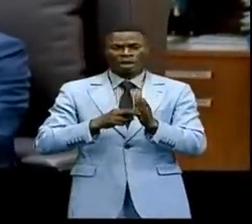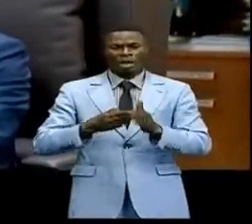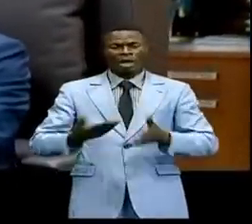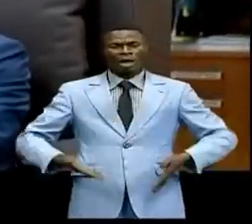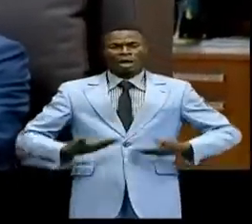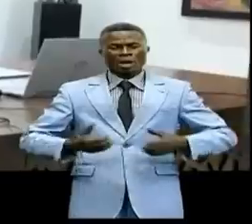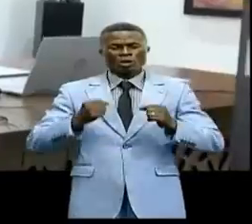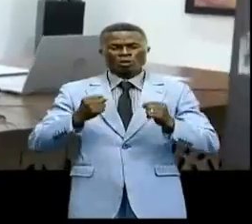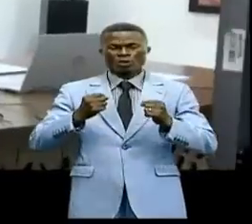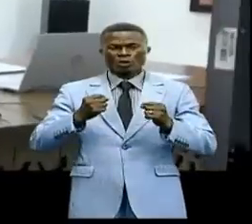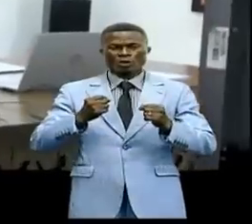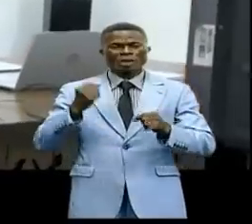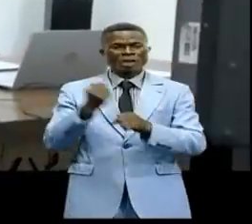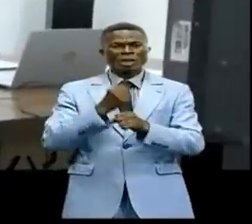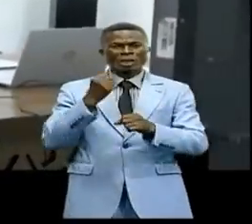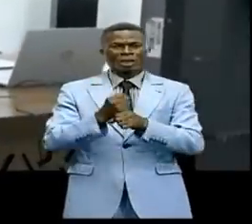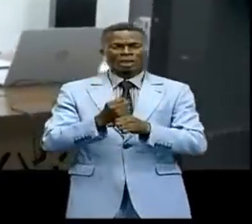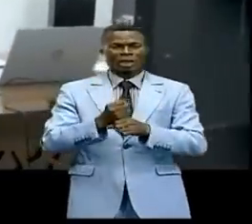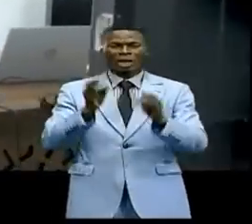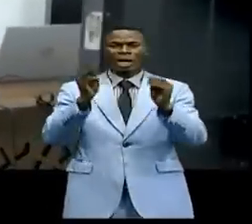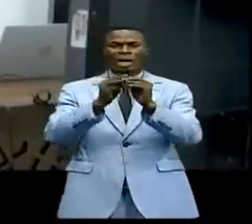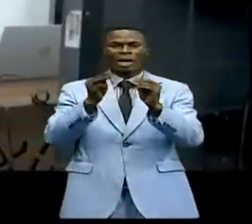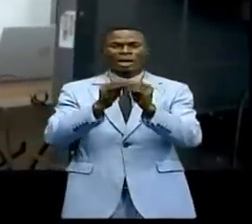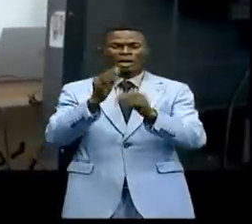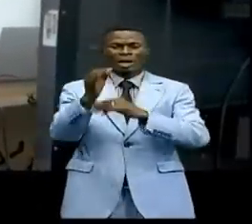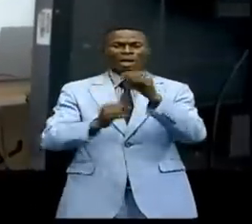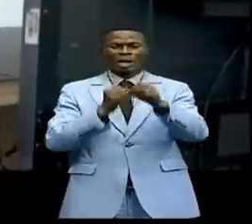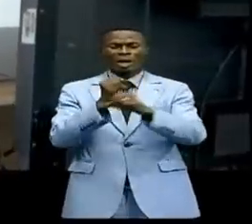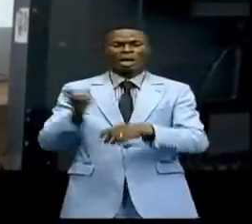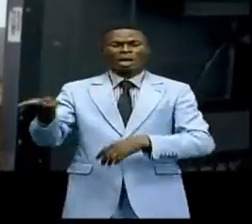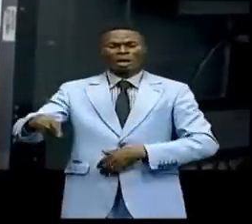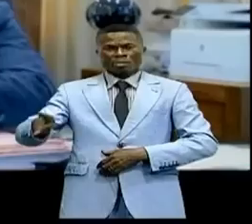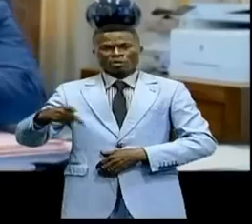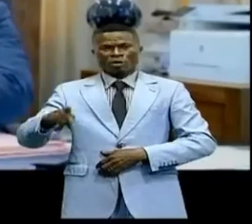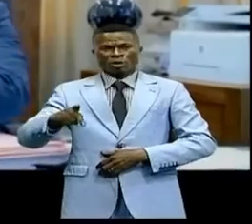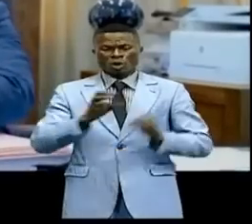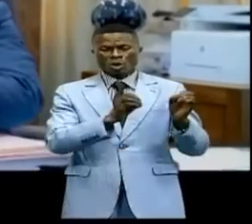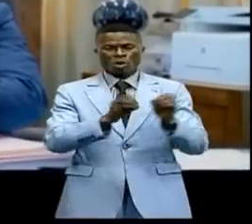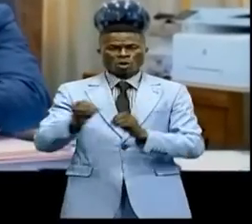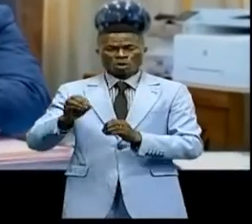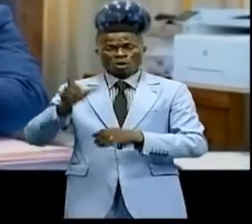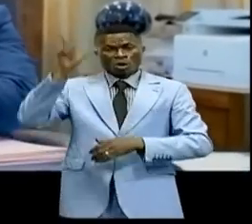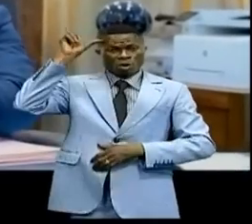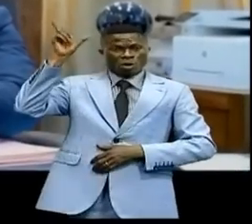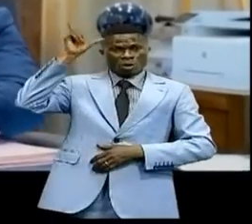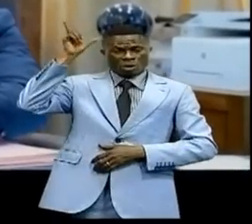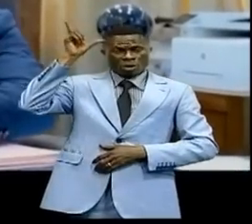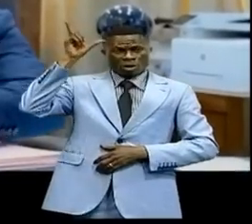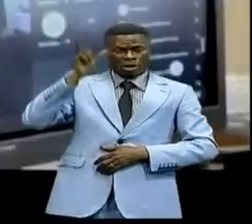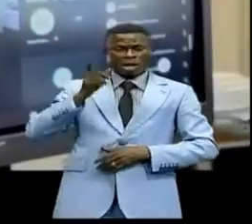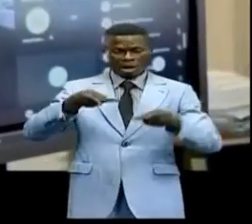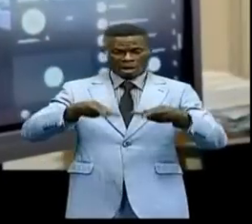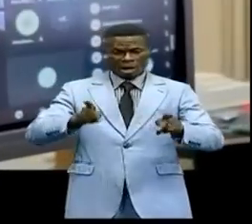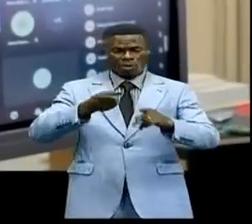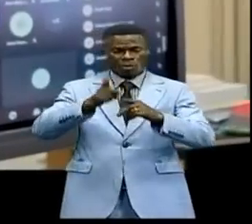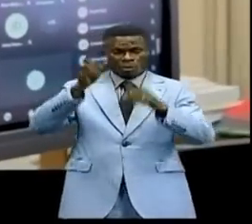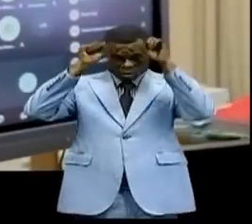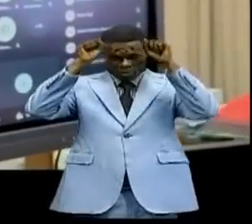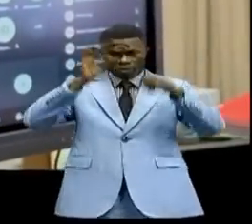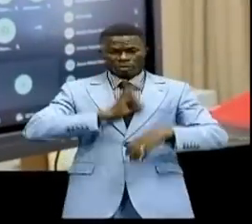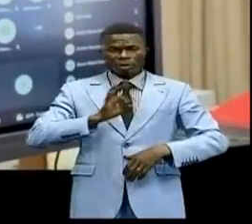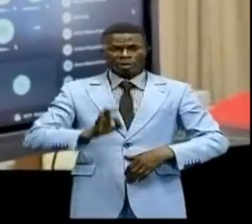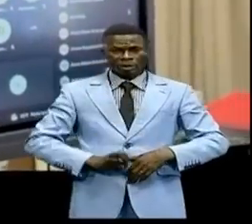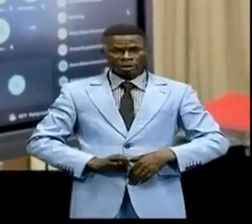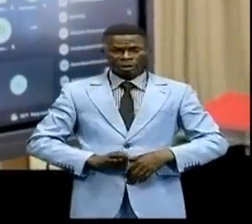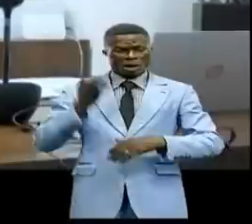l'issue heureuse des travaux de la table ronde interprovinciale tenue à Lubumbashi sous l'impulsion du président de la République il y a